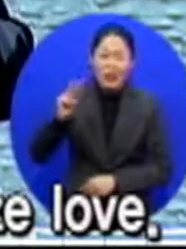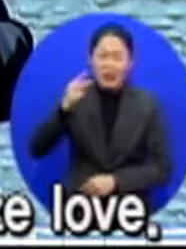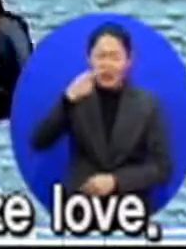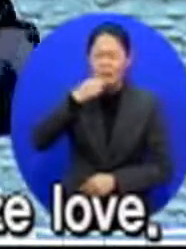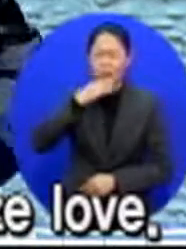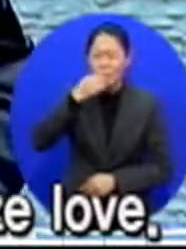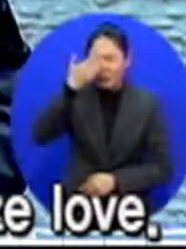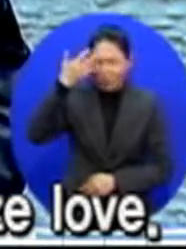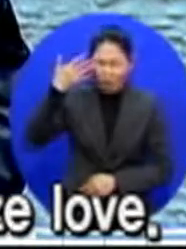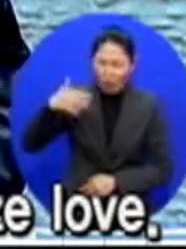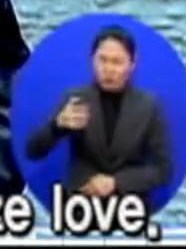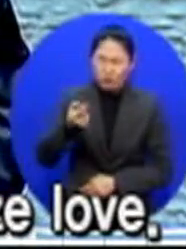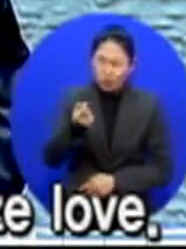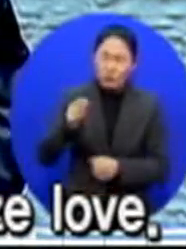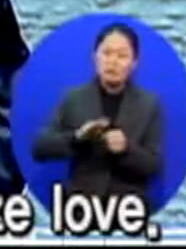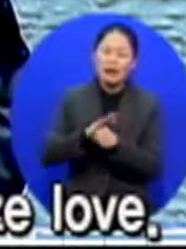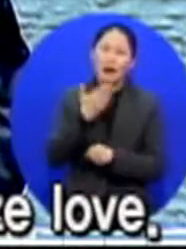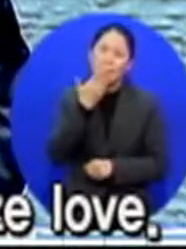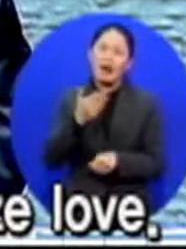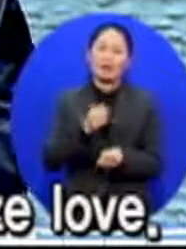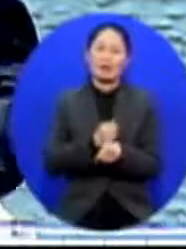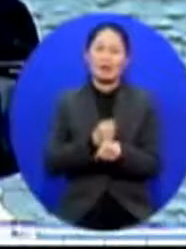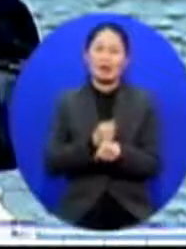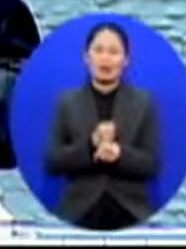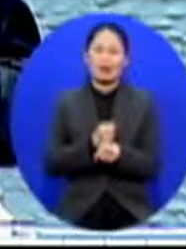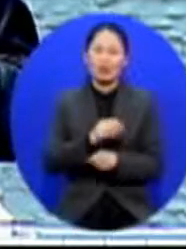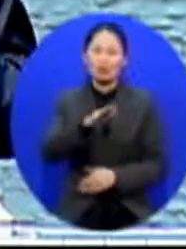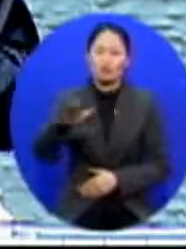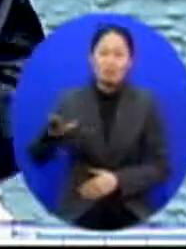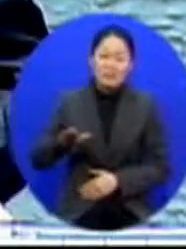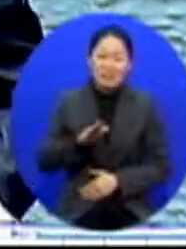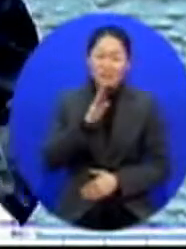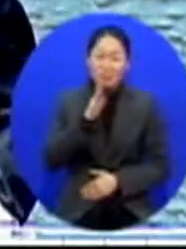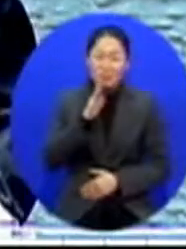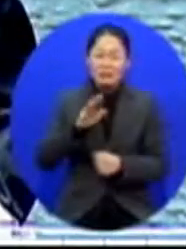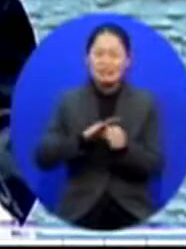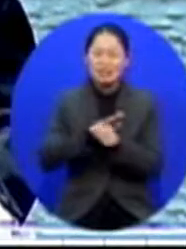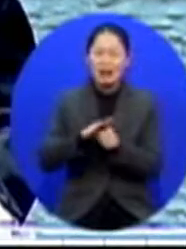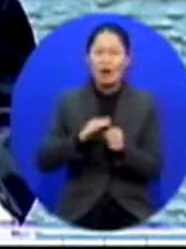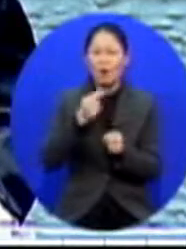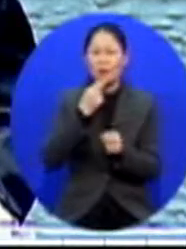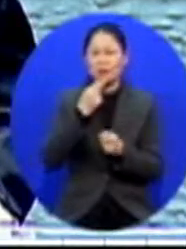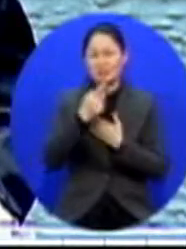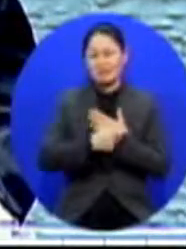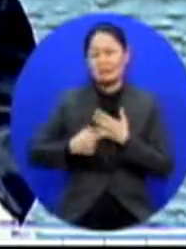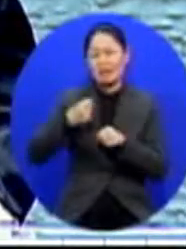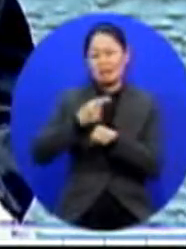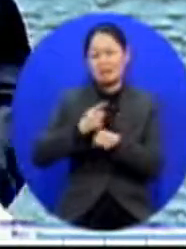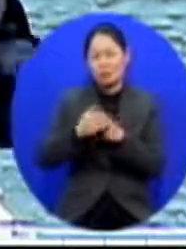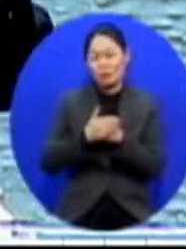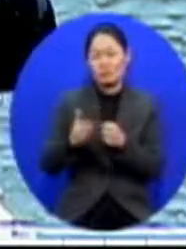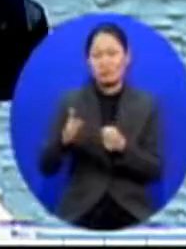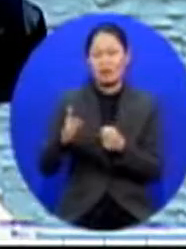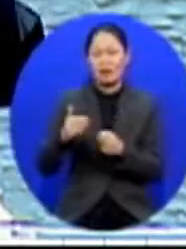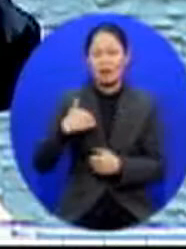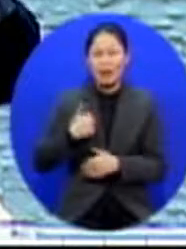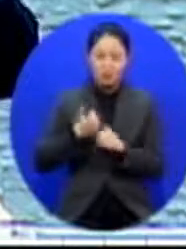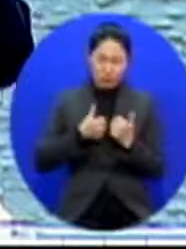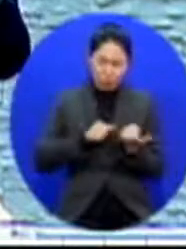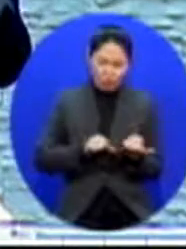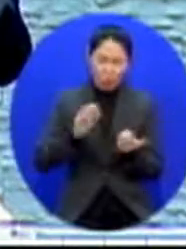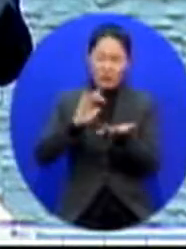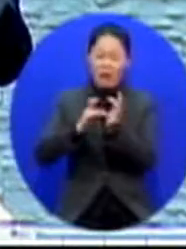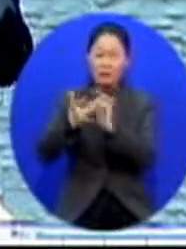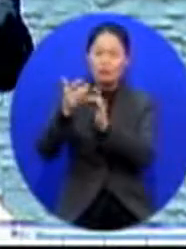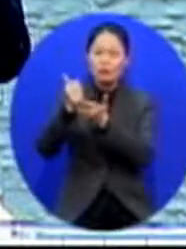사랑하게 됩니다 원아 우리가 살아가는 재질이 니까 그런거예요 나는 죽고 예수로